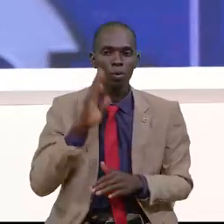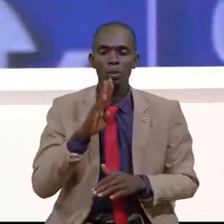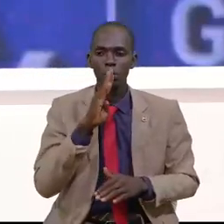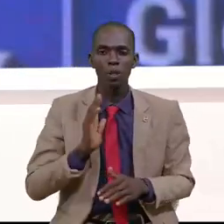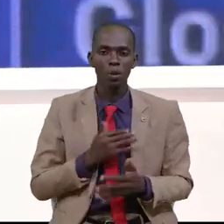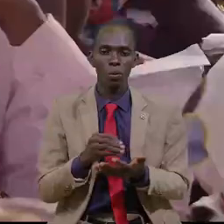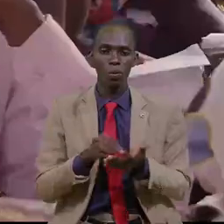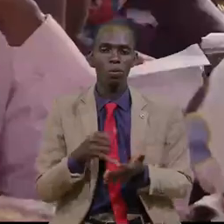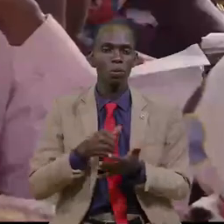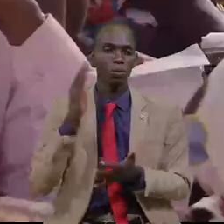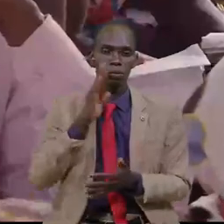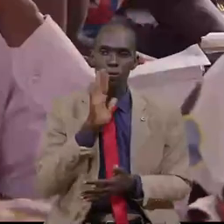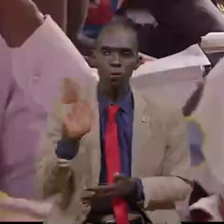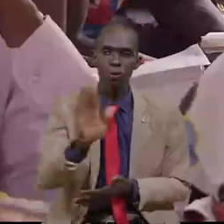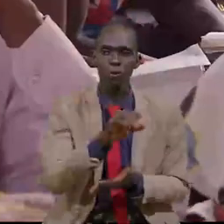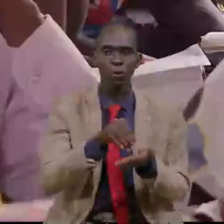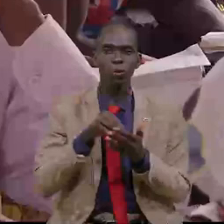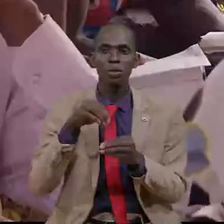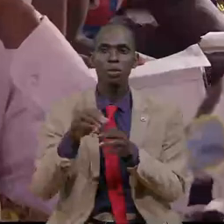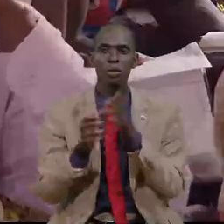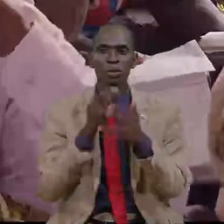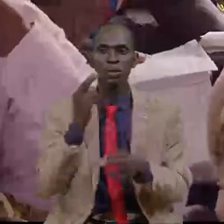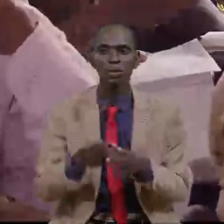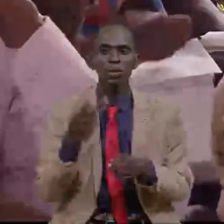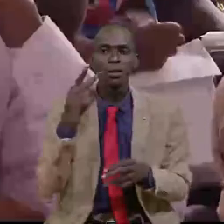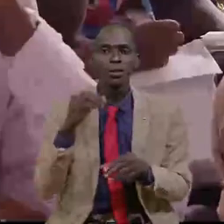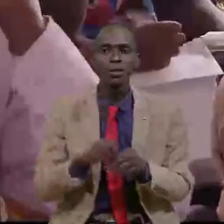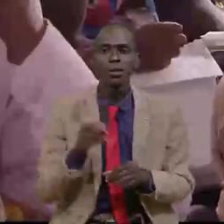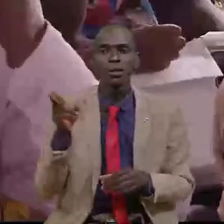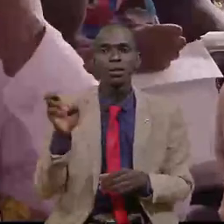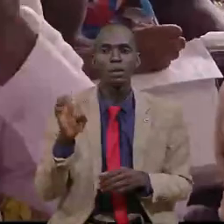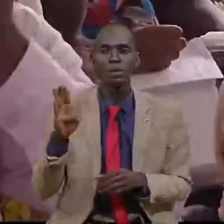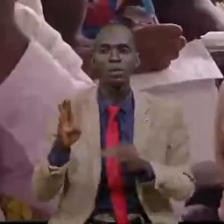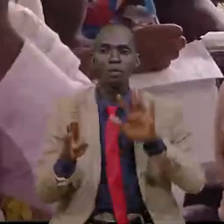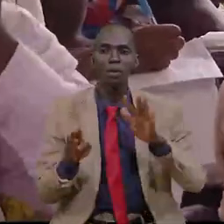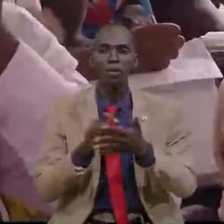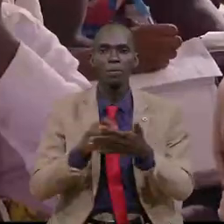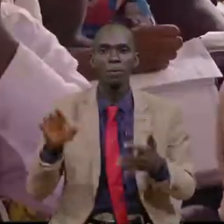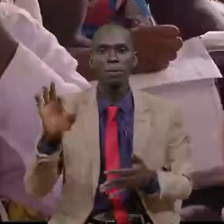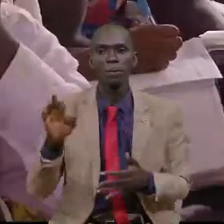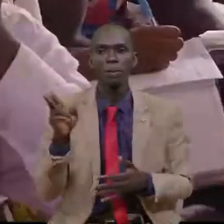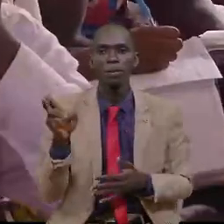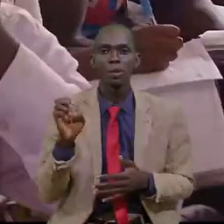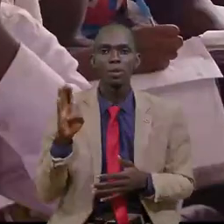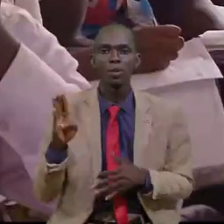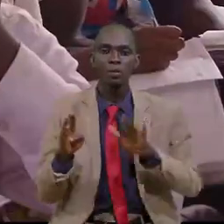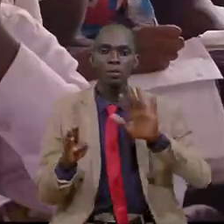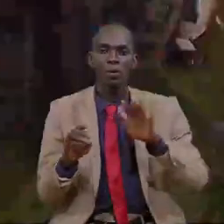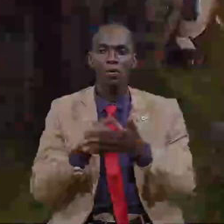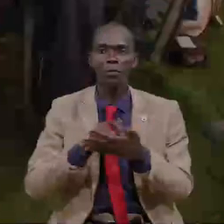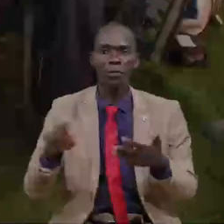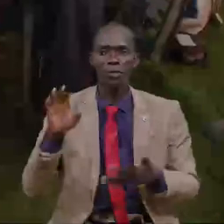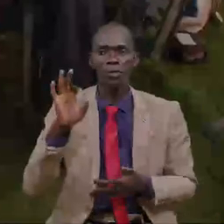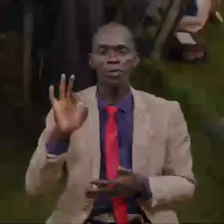pour nous et ce sera pour toi au nom de Jésus. Voyons Hébreux 5, verset 9. Hébreux